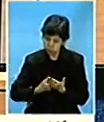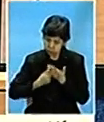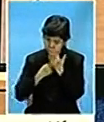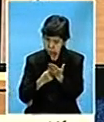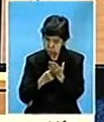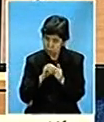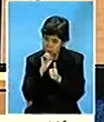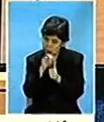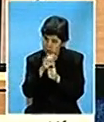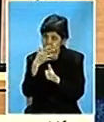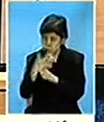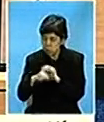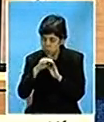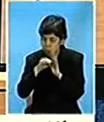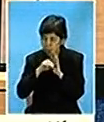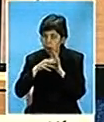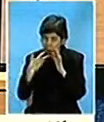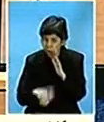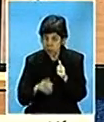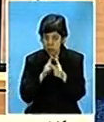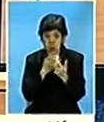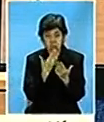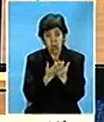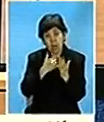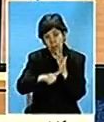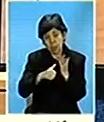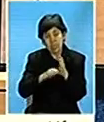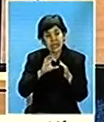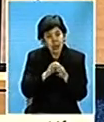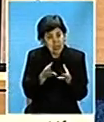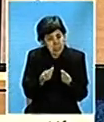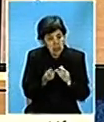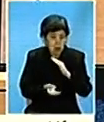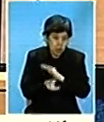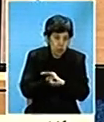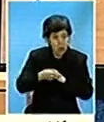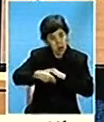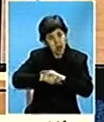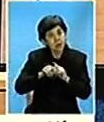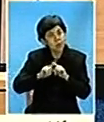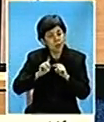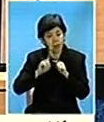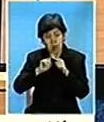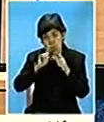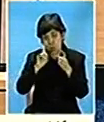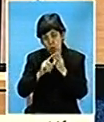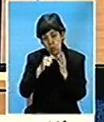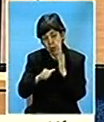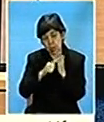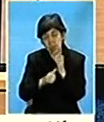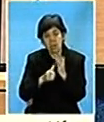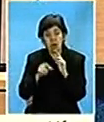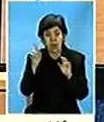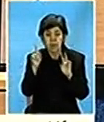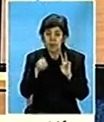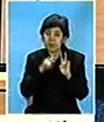การนี้มาหลายครั้งแล้วเช่นการจัดเก็บภาษีมรดกหรือการเพิ่มอัตราภาษีมูลค่าเพิ่มให้